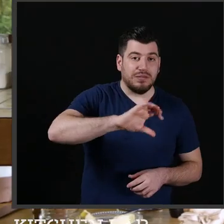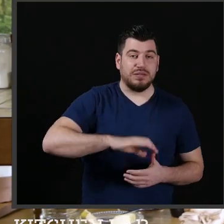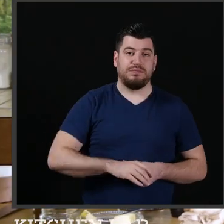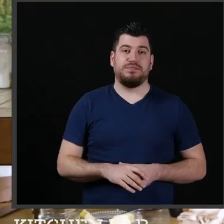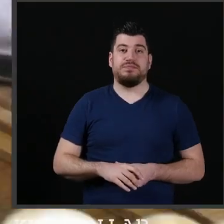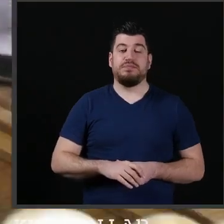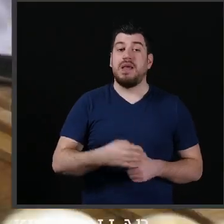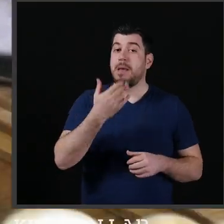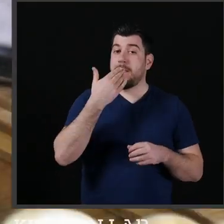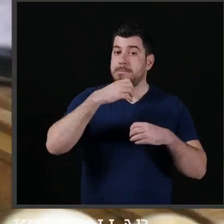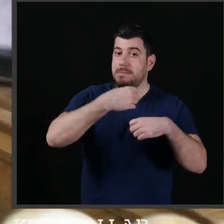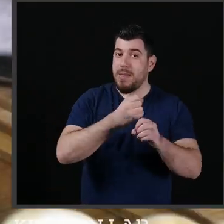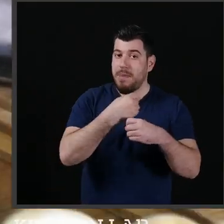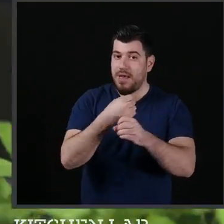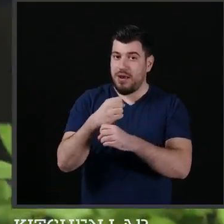Πιπέρι.